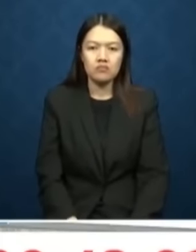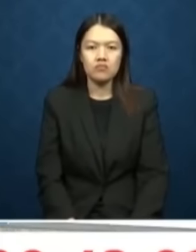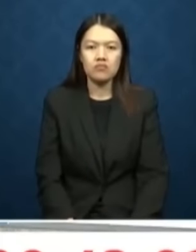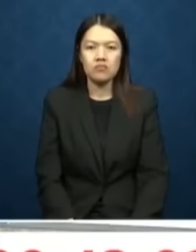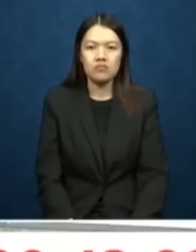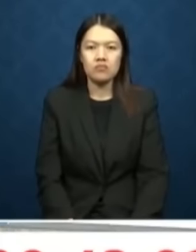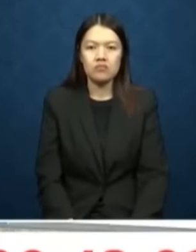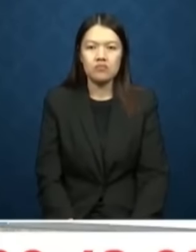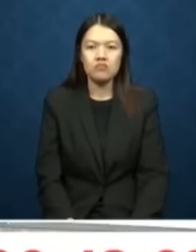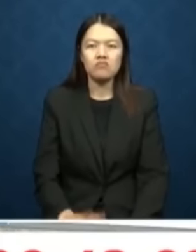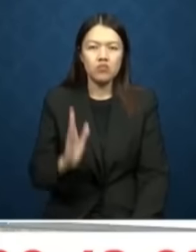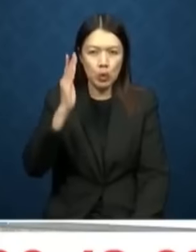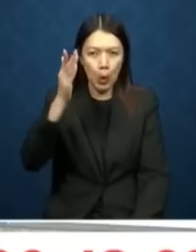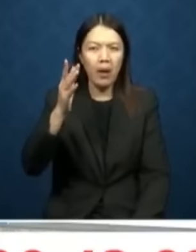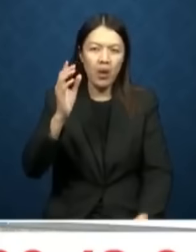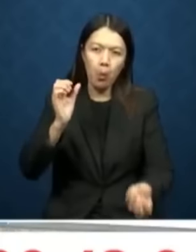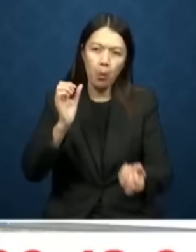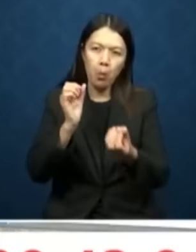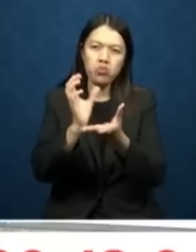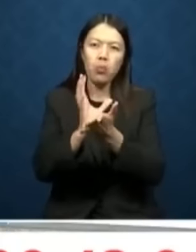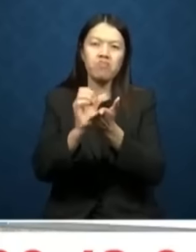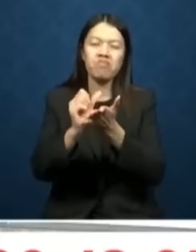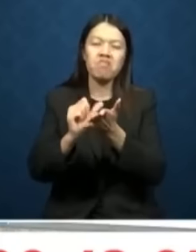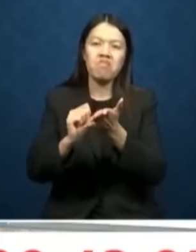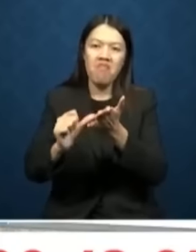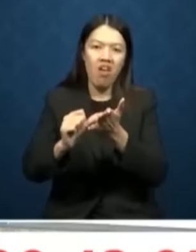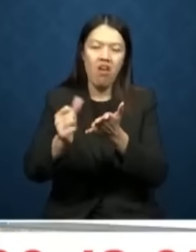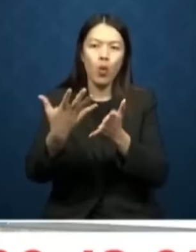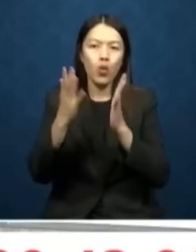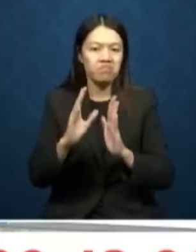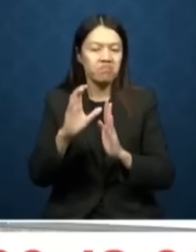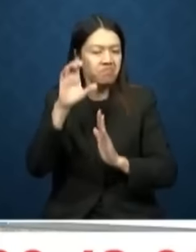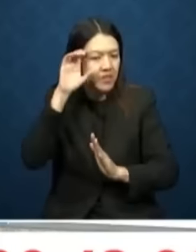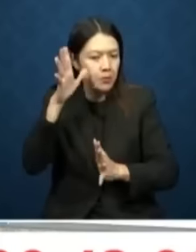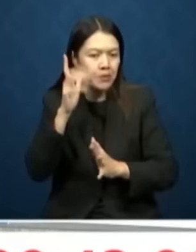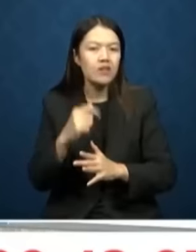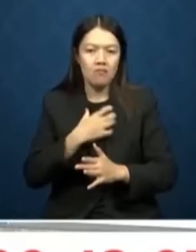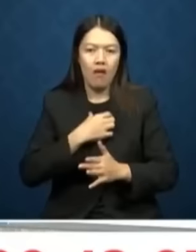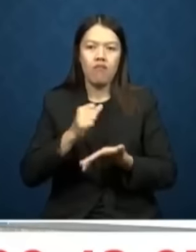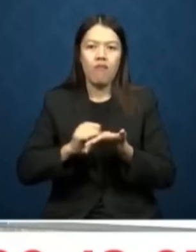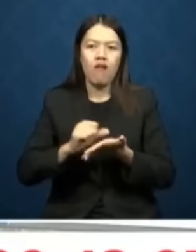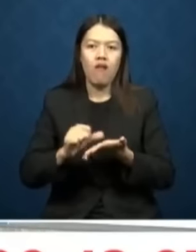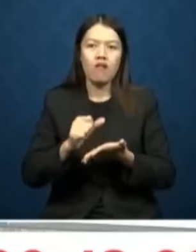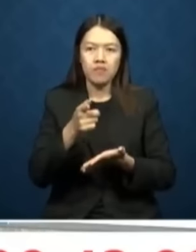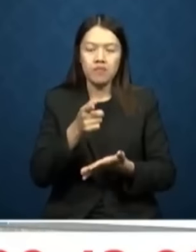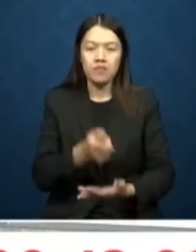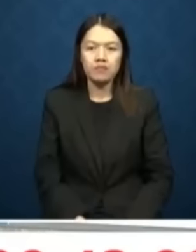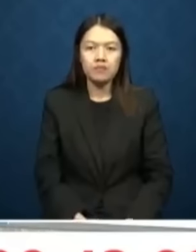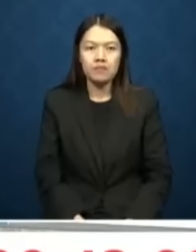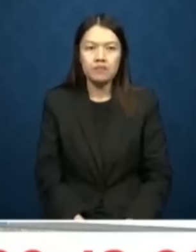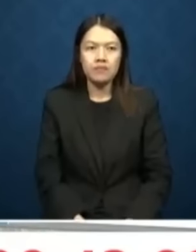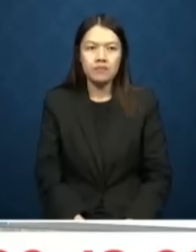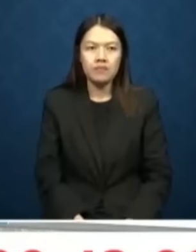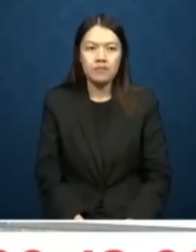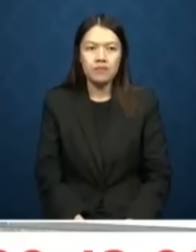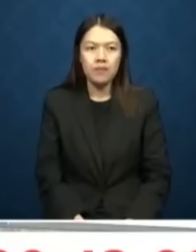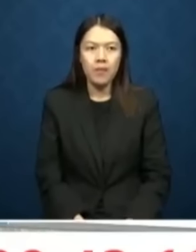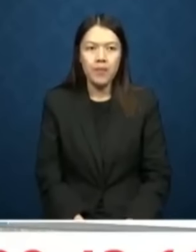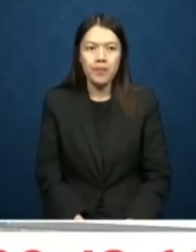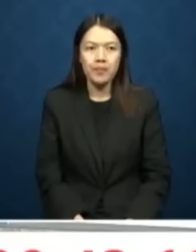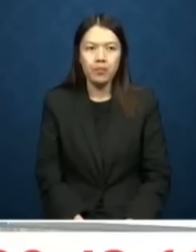สึนามิแล้วมันจะแก้ไขยากผมอยากเห็นการแก้ไขและคน